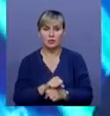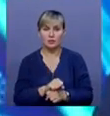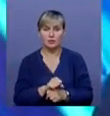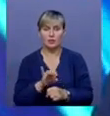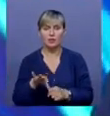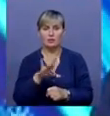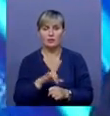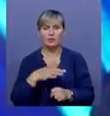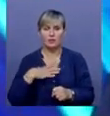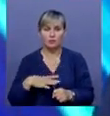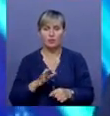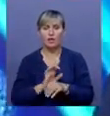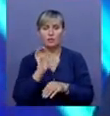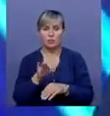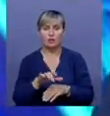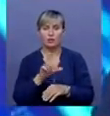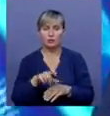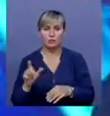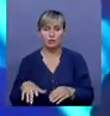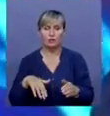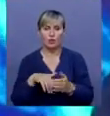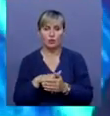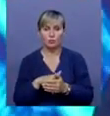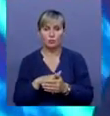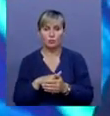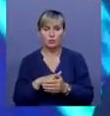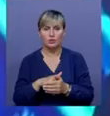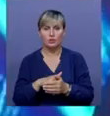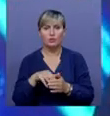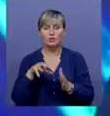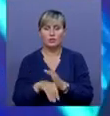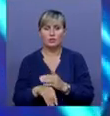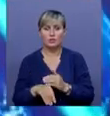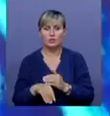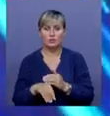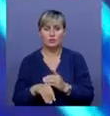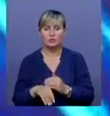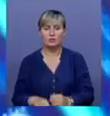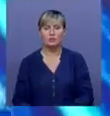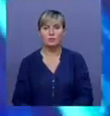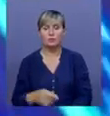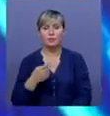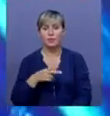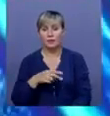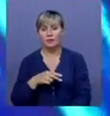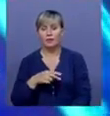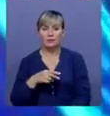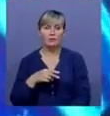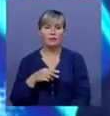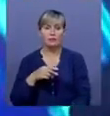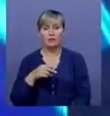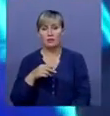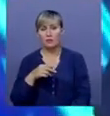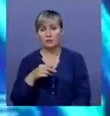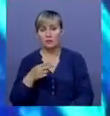вы вынуждены отправить у людей в отпуск значит этот факт будет подтверждаться